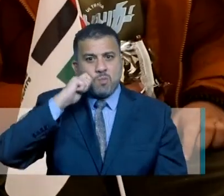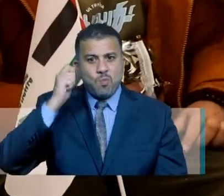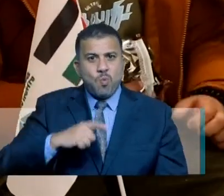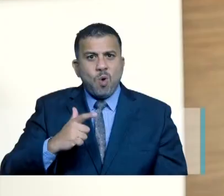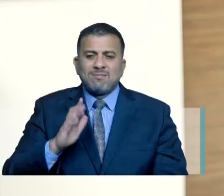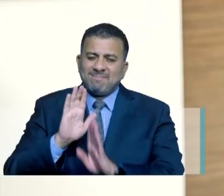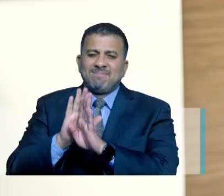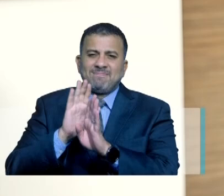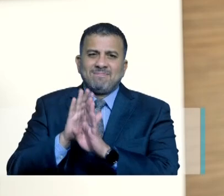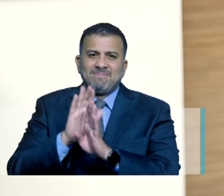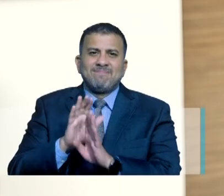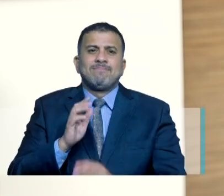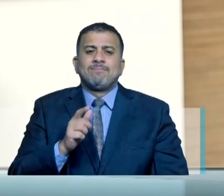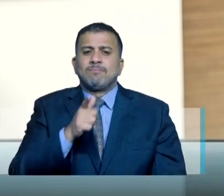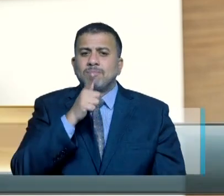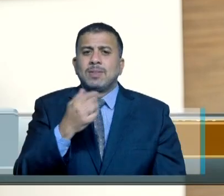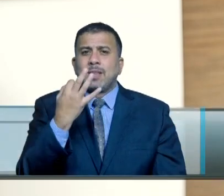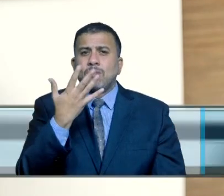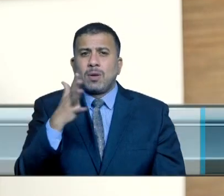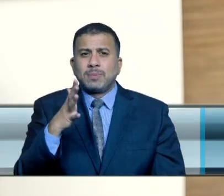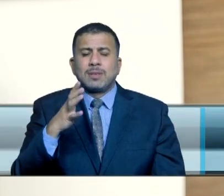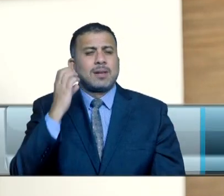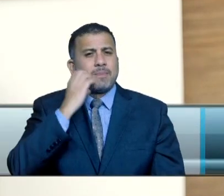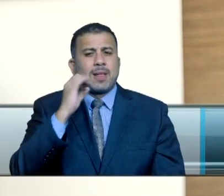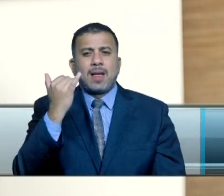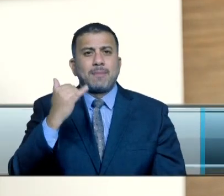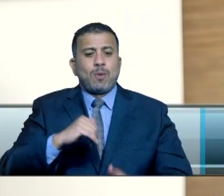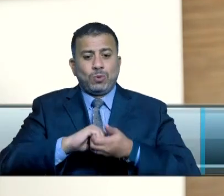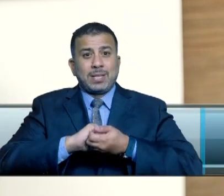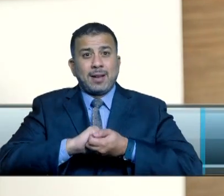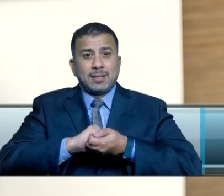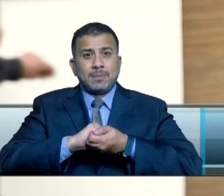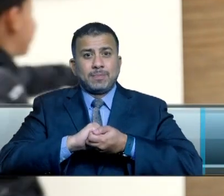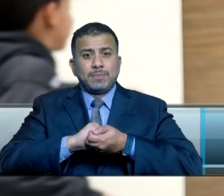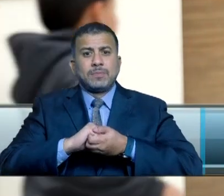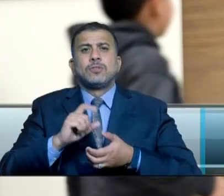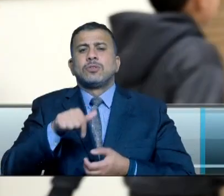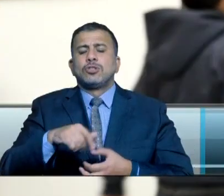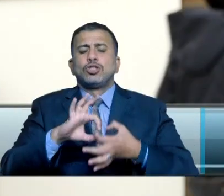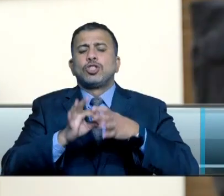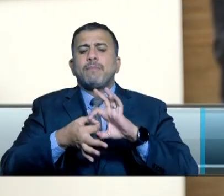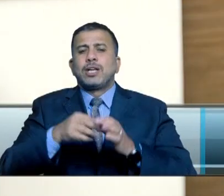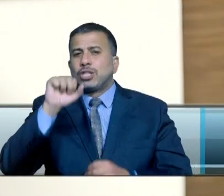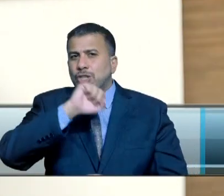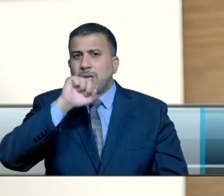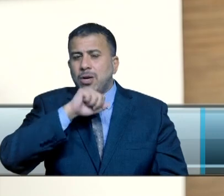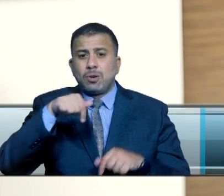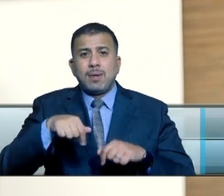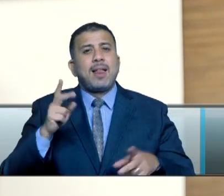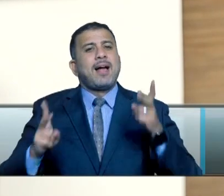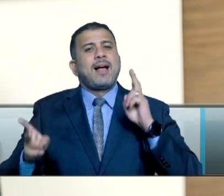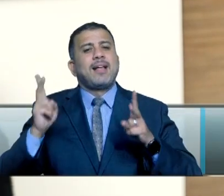بمناسبه اليوم الوطني ال 53 لدوله الامارات العربيه المتحده اتت جمعيه شارقه اليوم